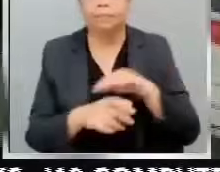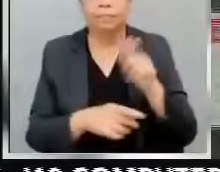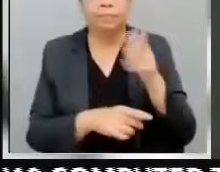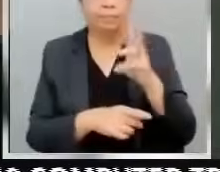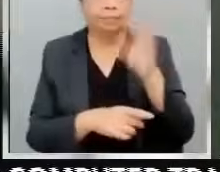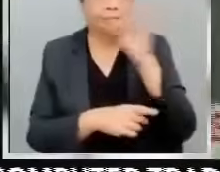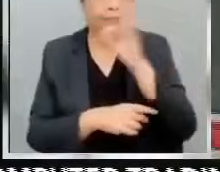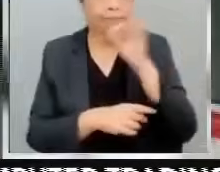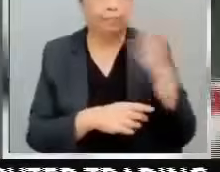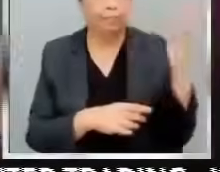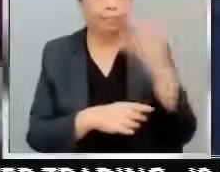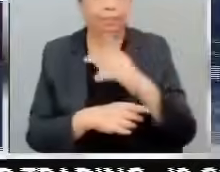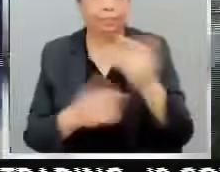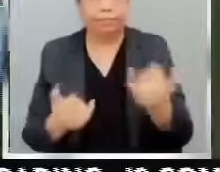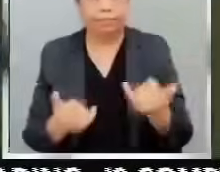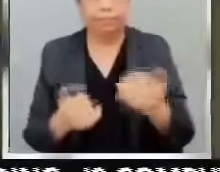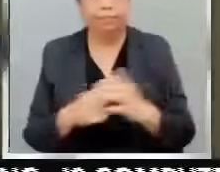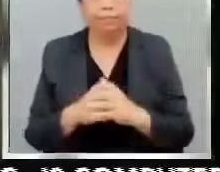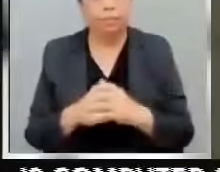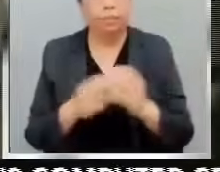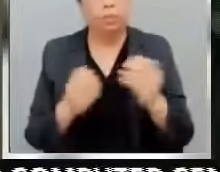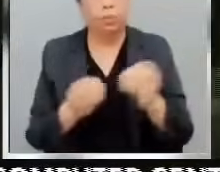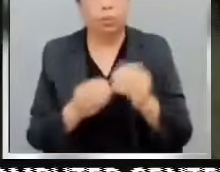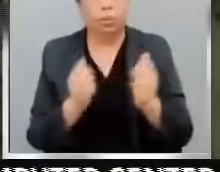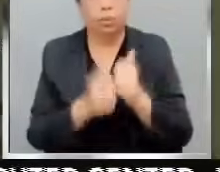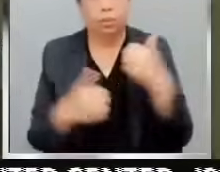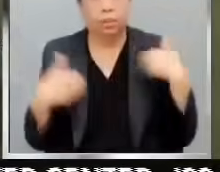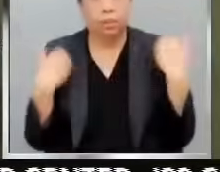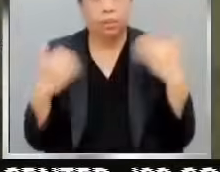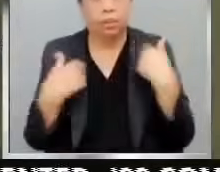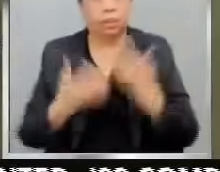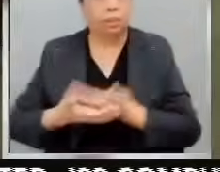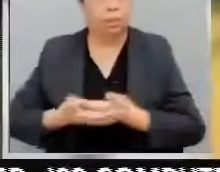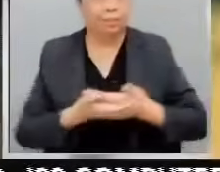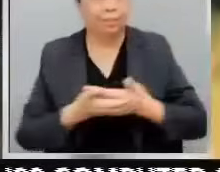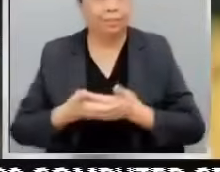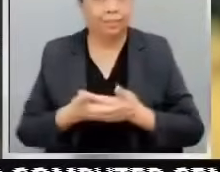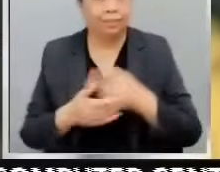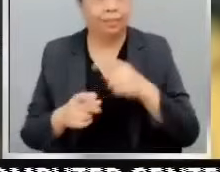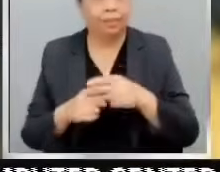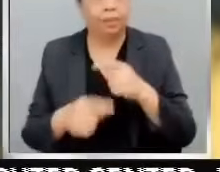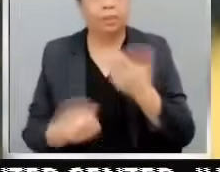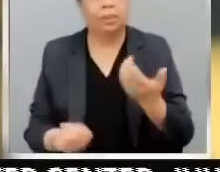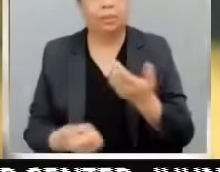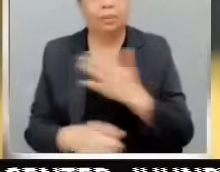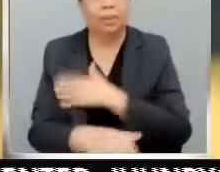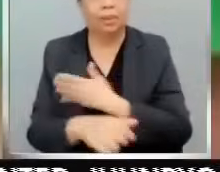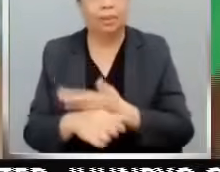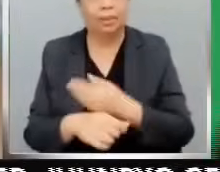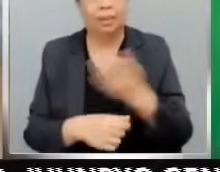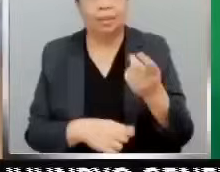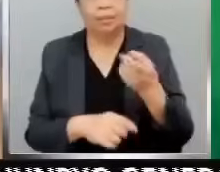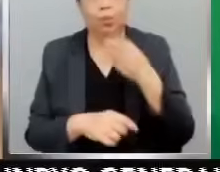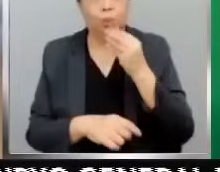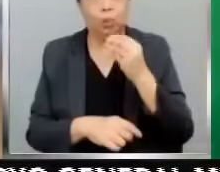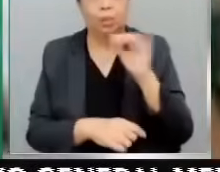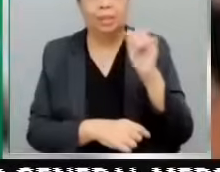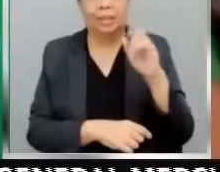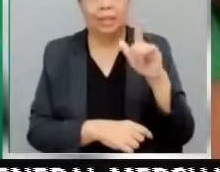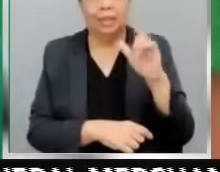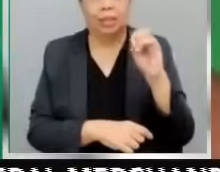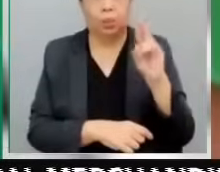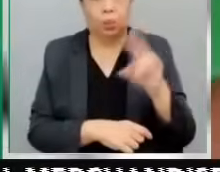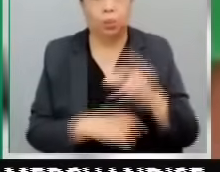umuwi ngayon, ang pinakabata, 4 sanggol na anak ng Batanggenyang si Jackie Lurelevo. Iiwan mo yung asawa